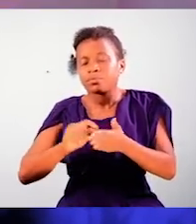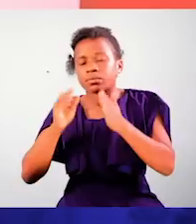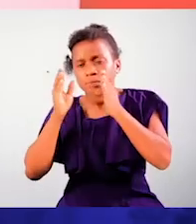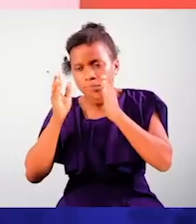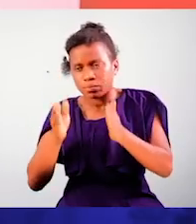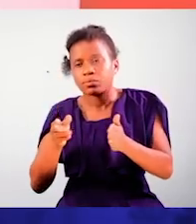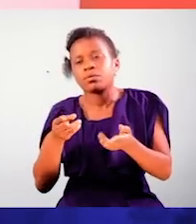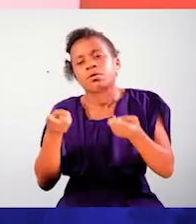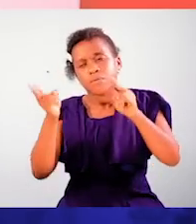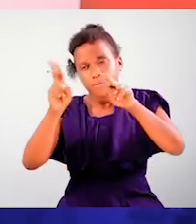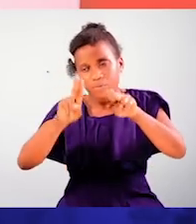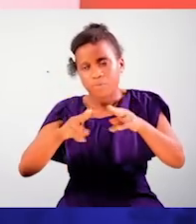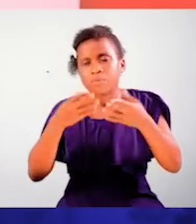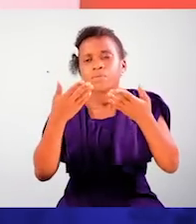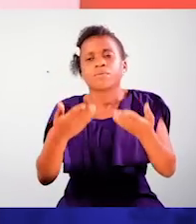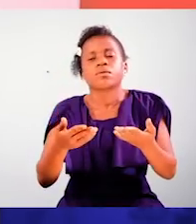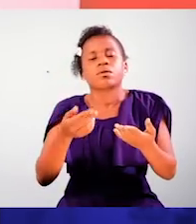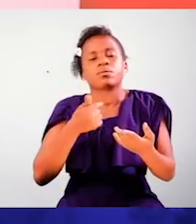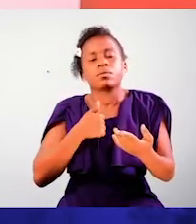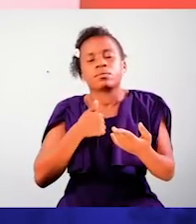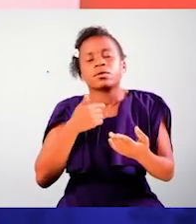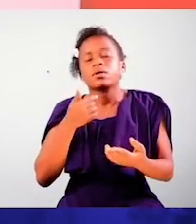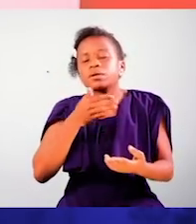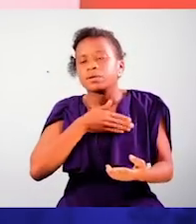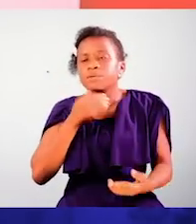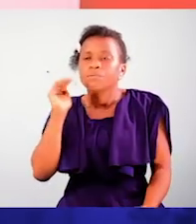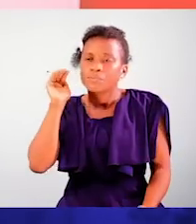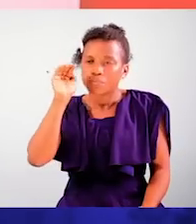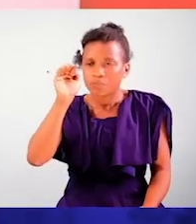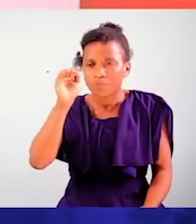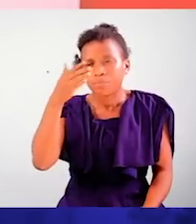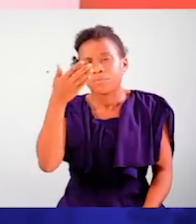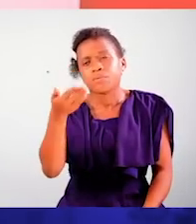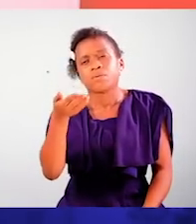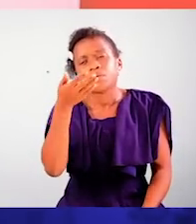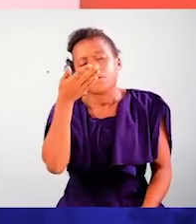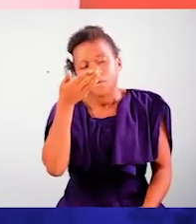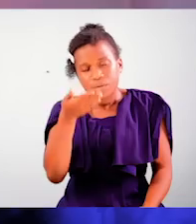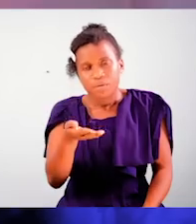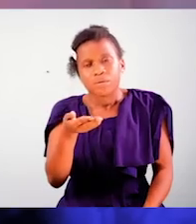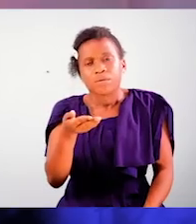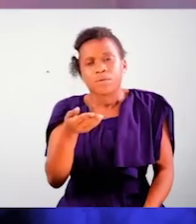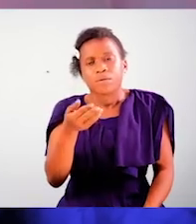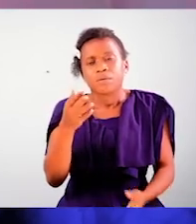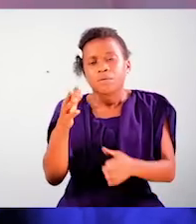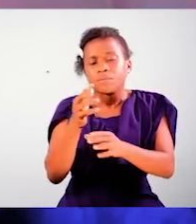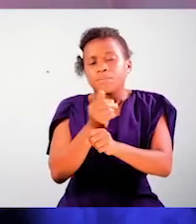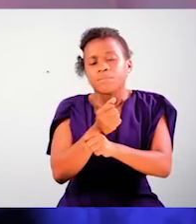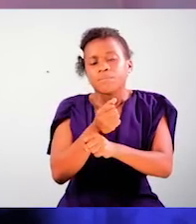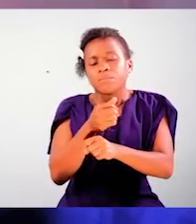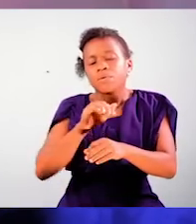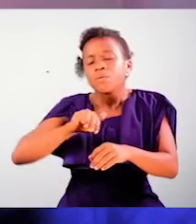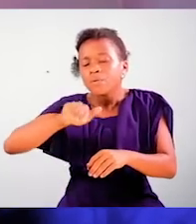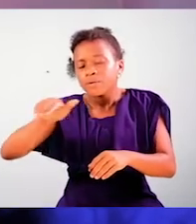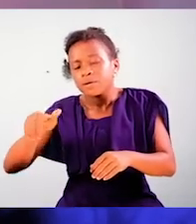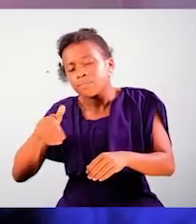Nataka nikwambie kitu kimoja. Wezi wengi wanaoiba mikoani wanazileta fedha makao makuu. Wewe katibu mkuu